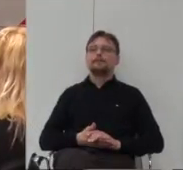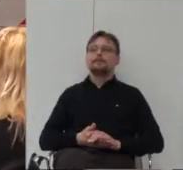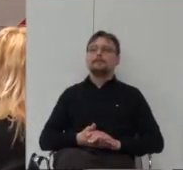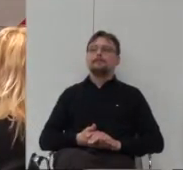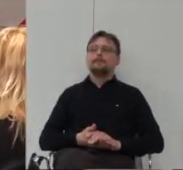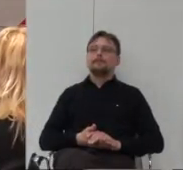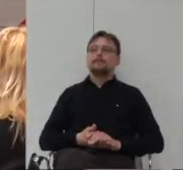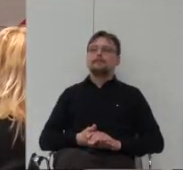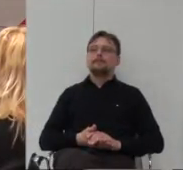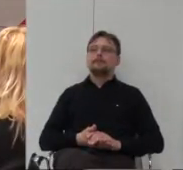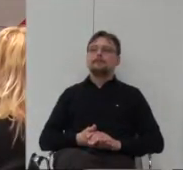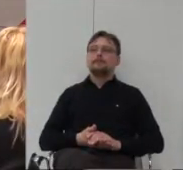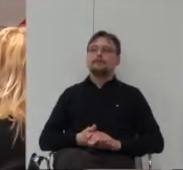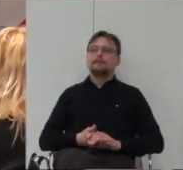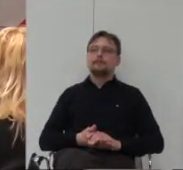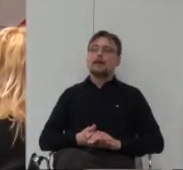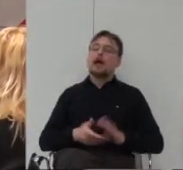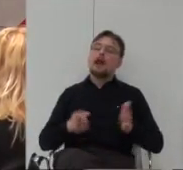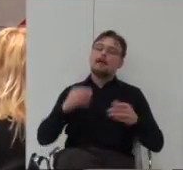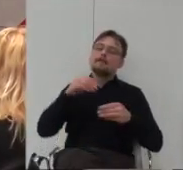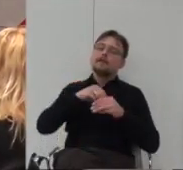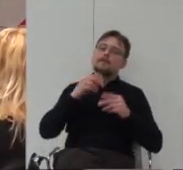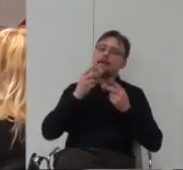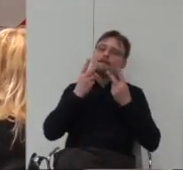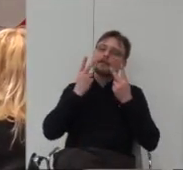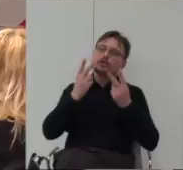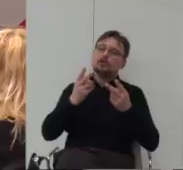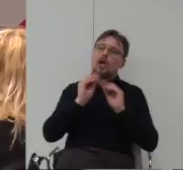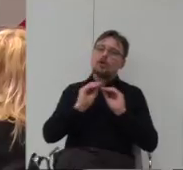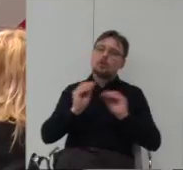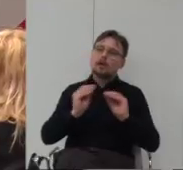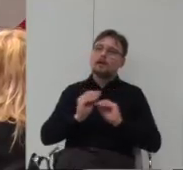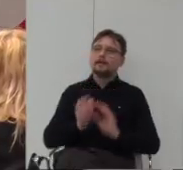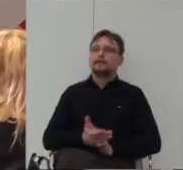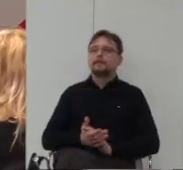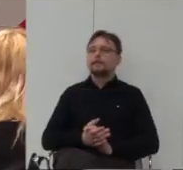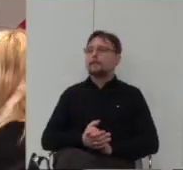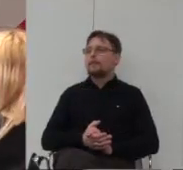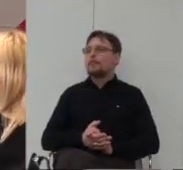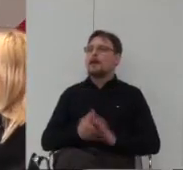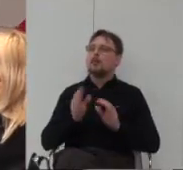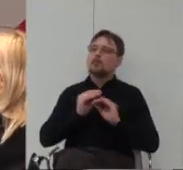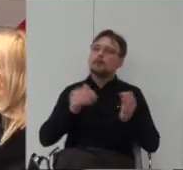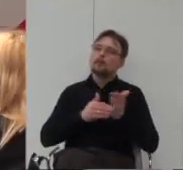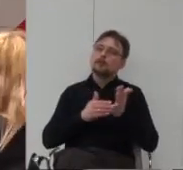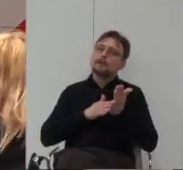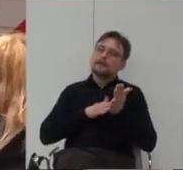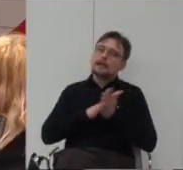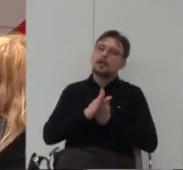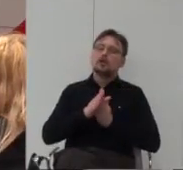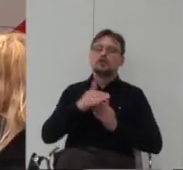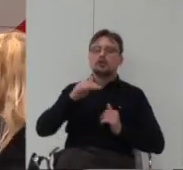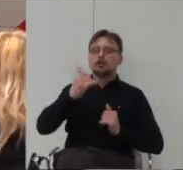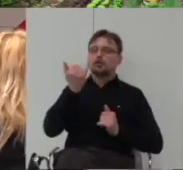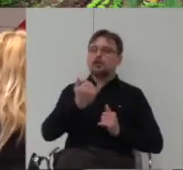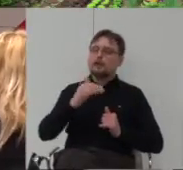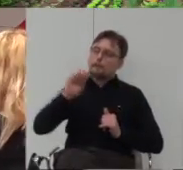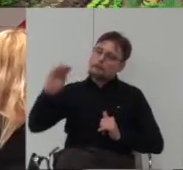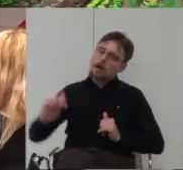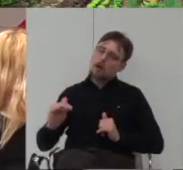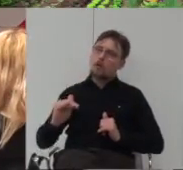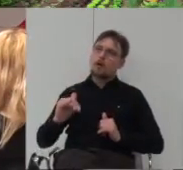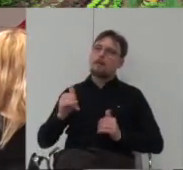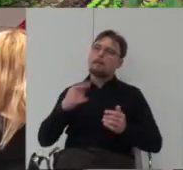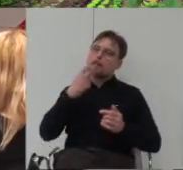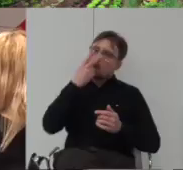No ale w tym wszystkim najważniejsza jest edukacja. Edukacja, która zaczyna się już od wczesnych lat. Pokazywania